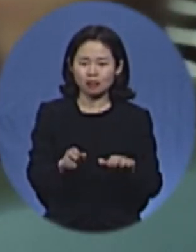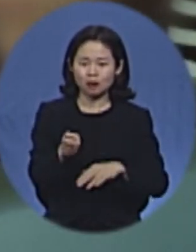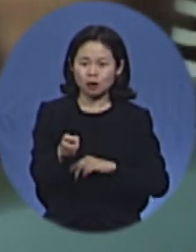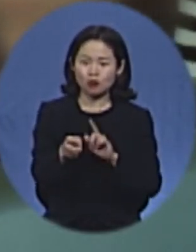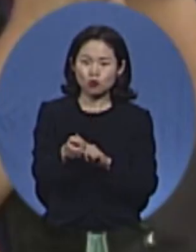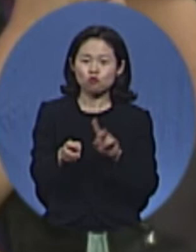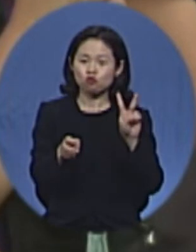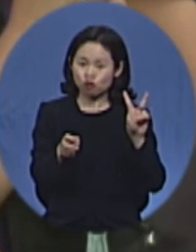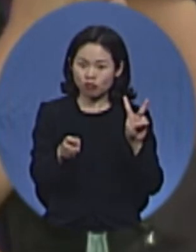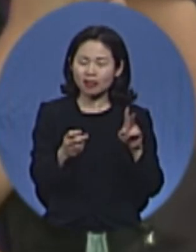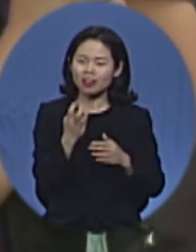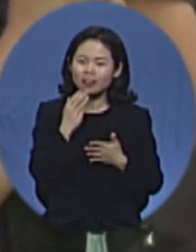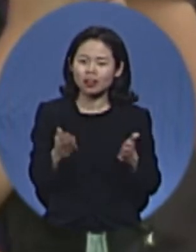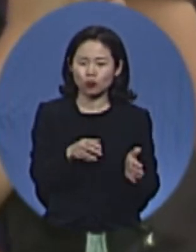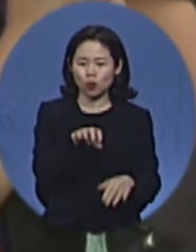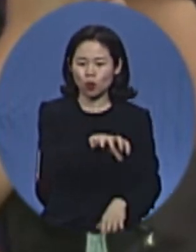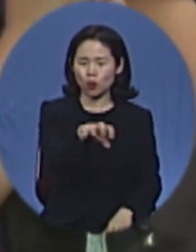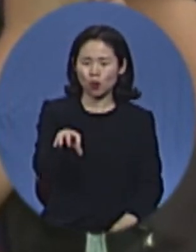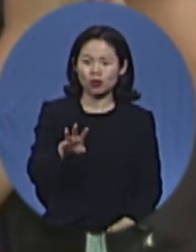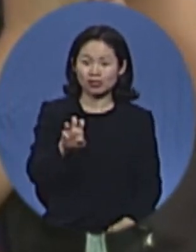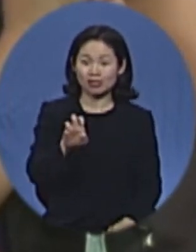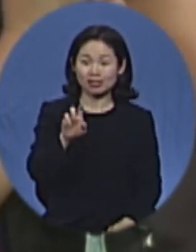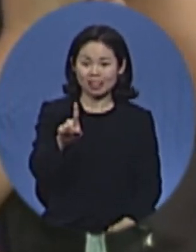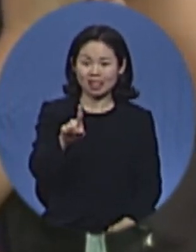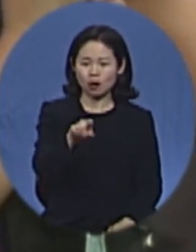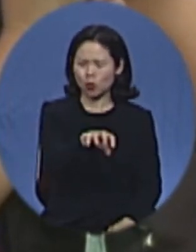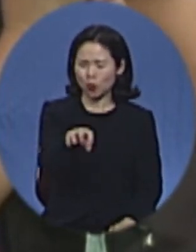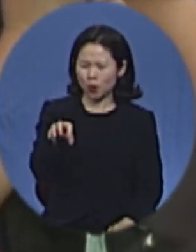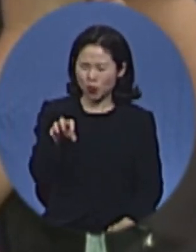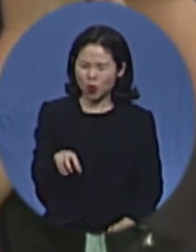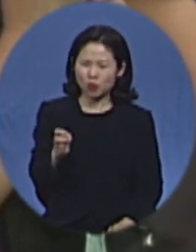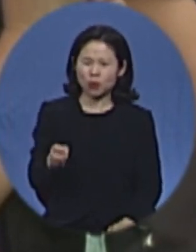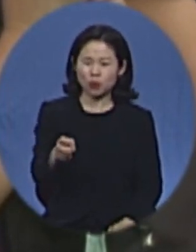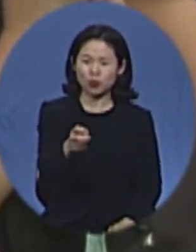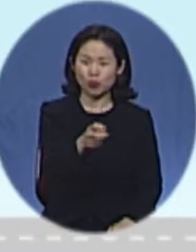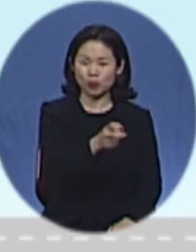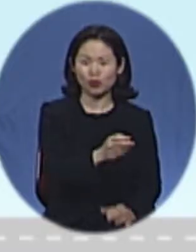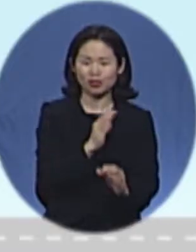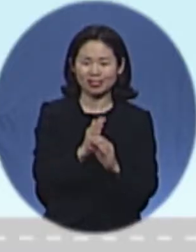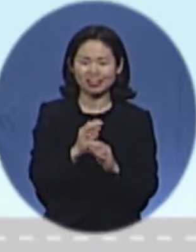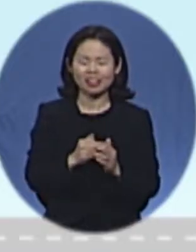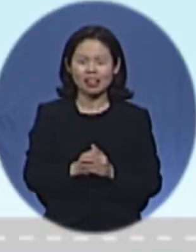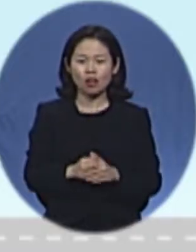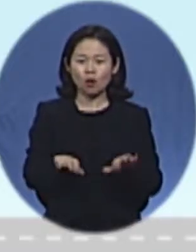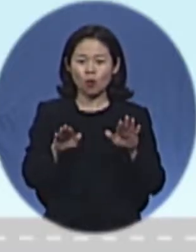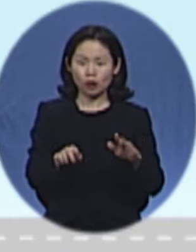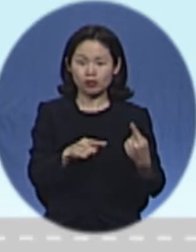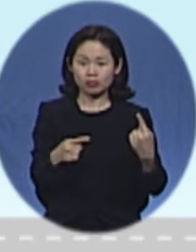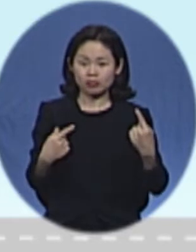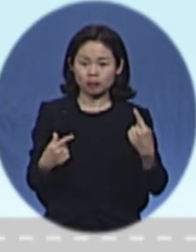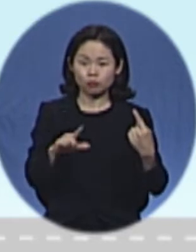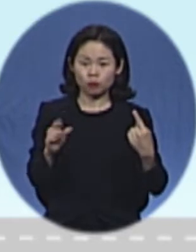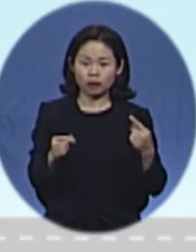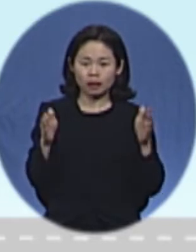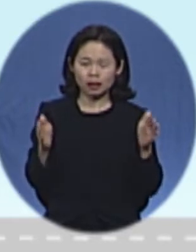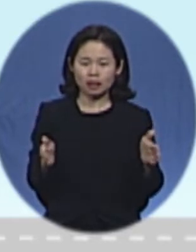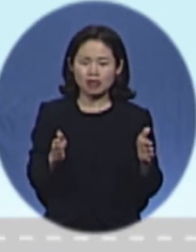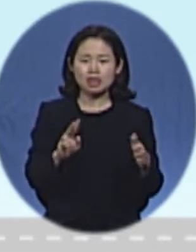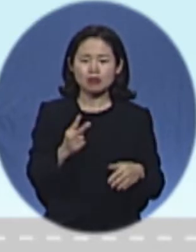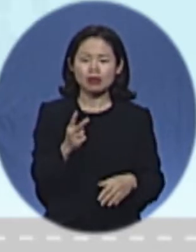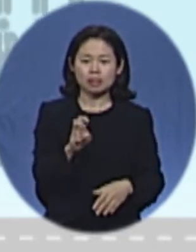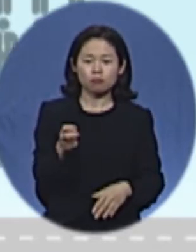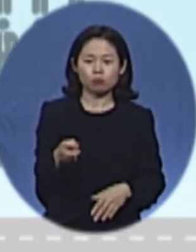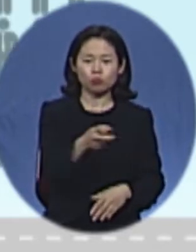두 대가 경기도 내 31개 시군 곳곳을 누비고 있습니다. 올 상반기 동안 220회를